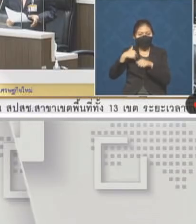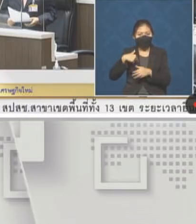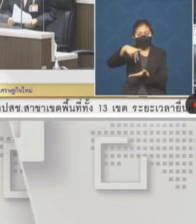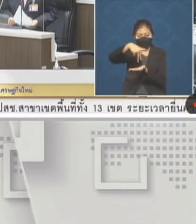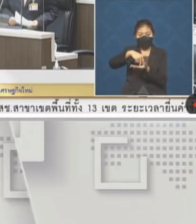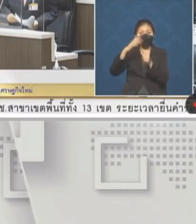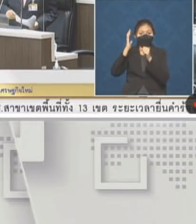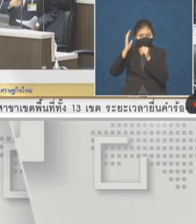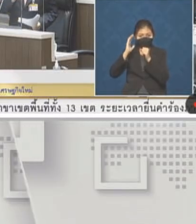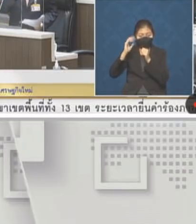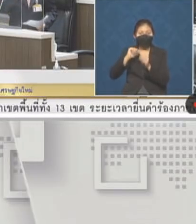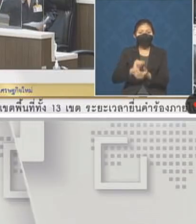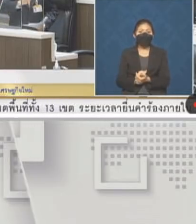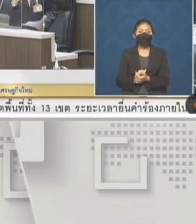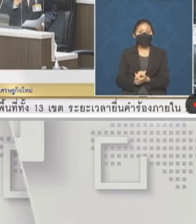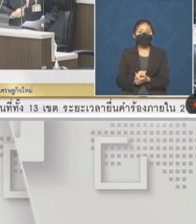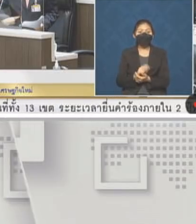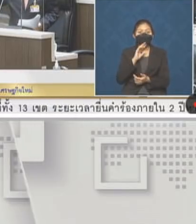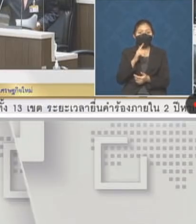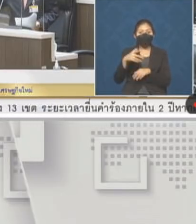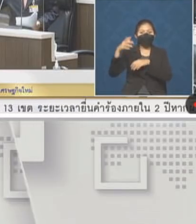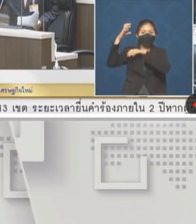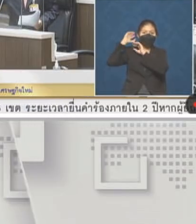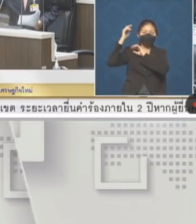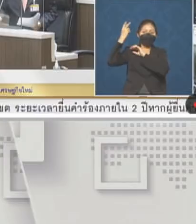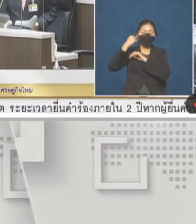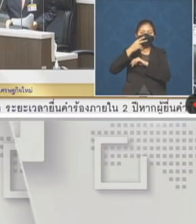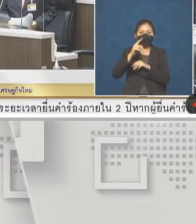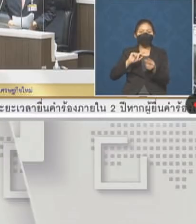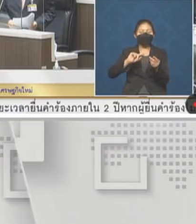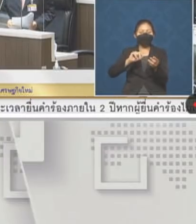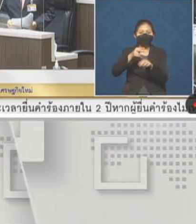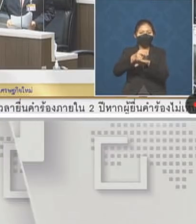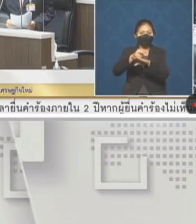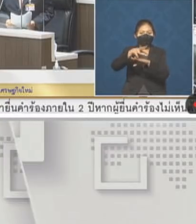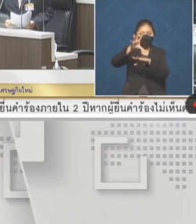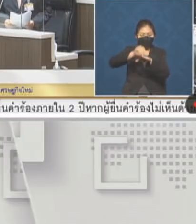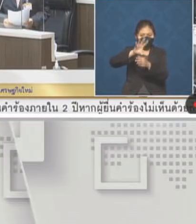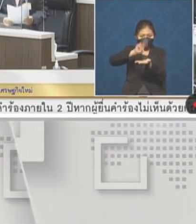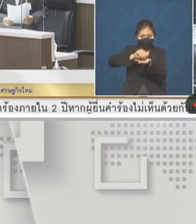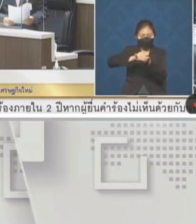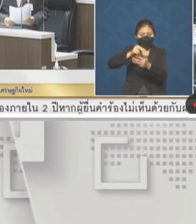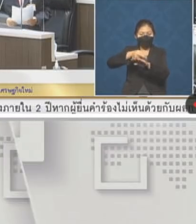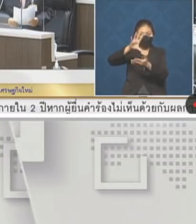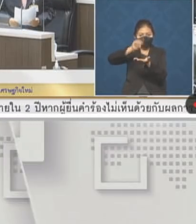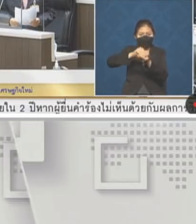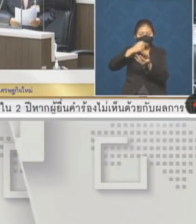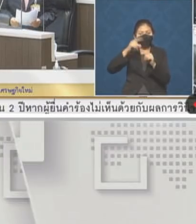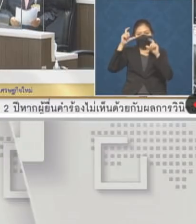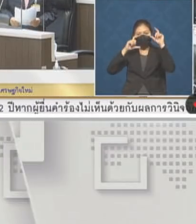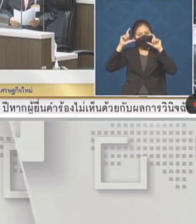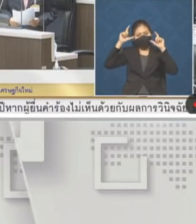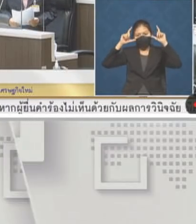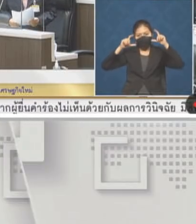คือพวกเขาสองคนเนี่ยเป็นนักธุรกิจที่ไม่มีอะไรเลยหมายความว่าไม่ได้สนไม่ได้คืออาจจะสนใจ